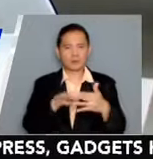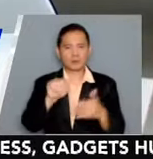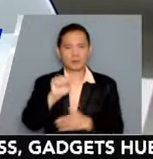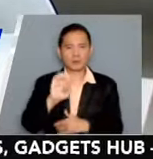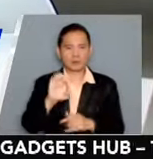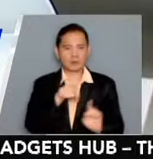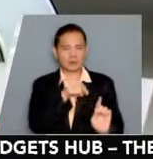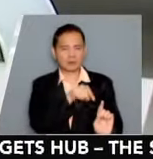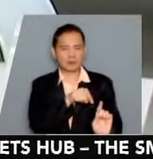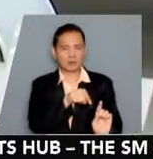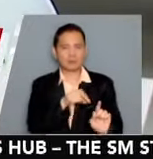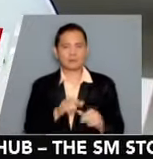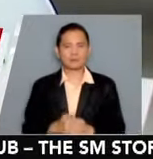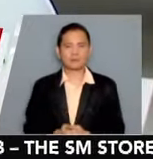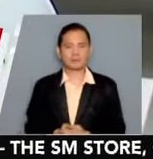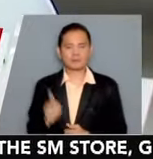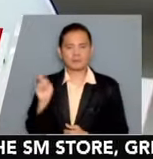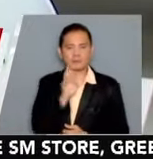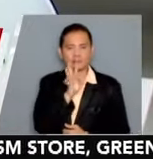There's Republic Act